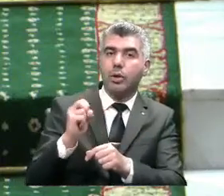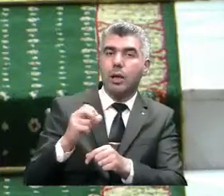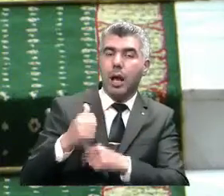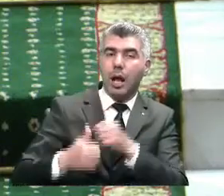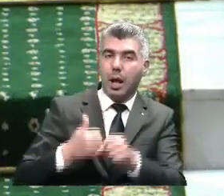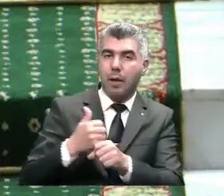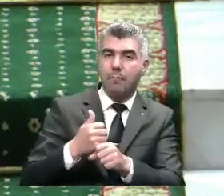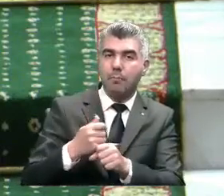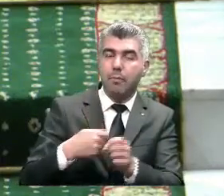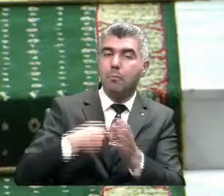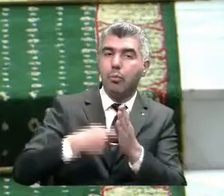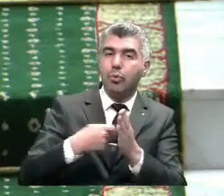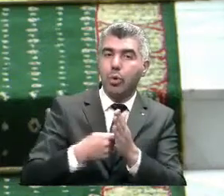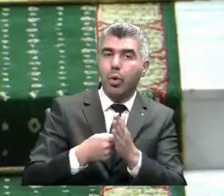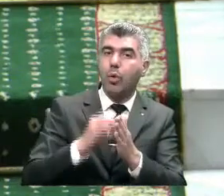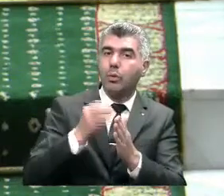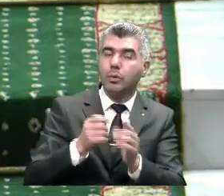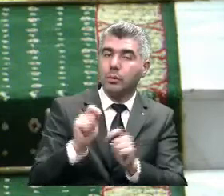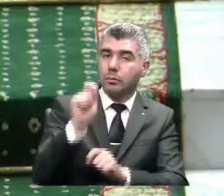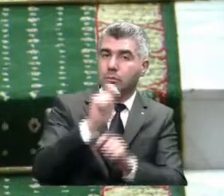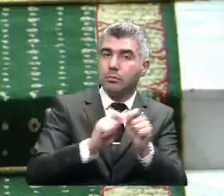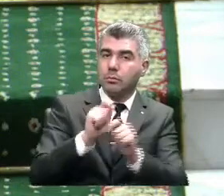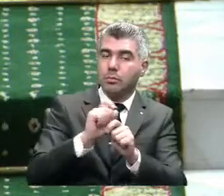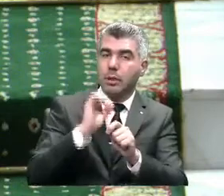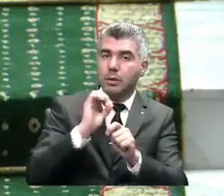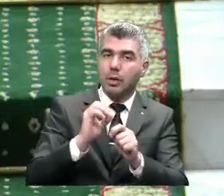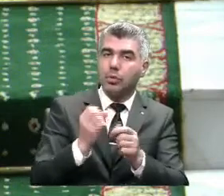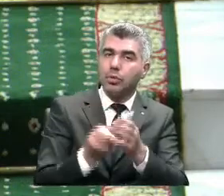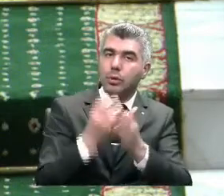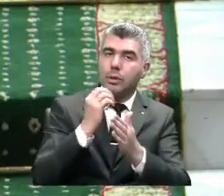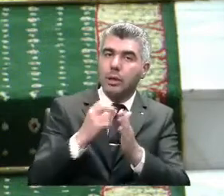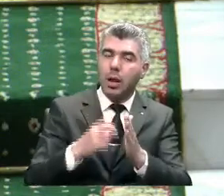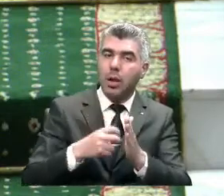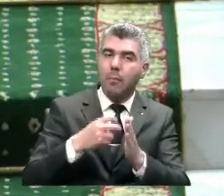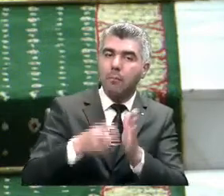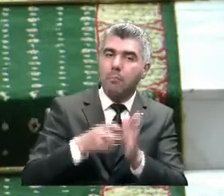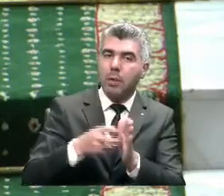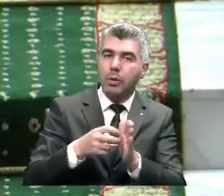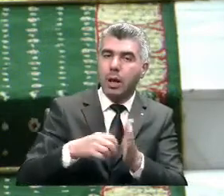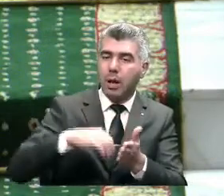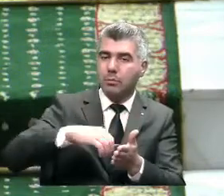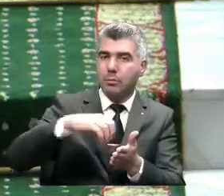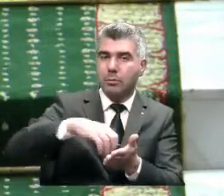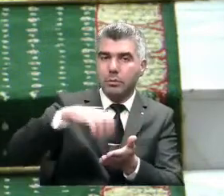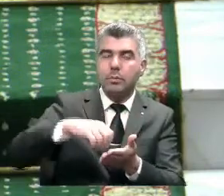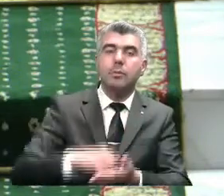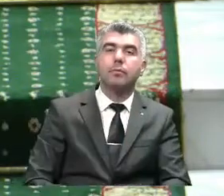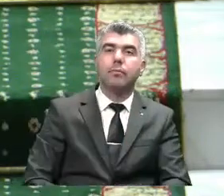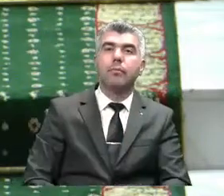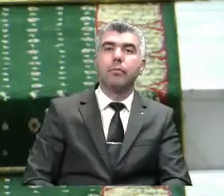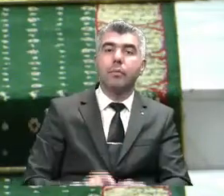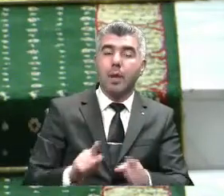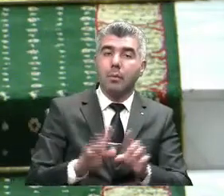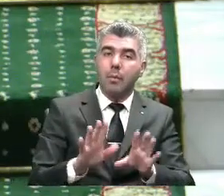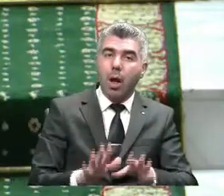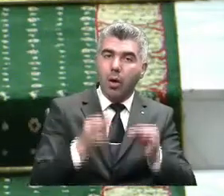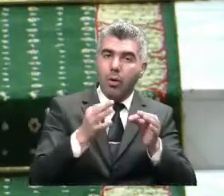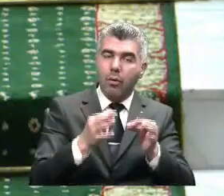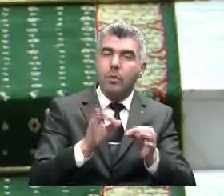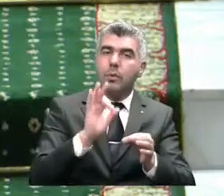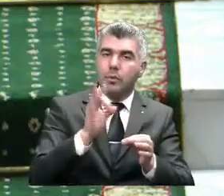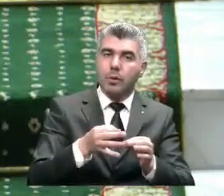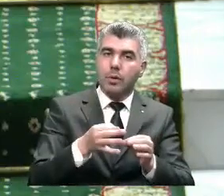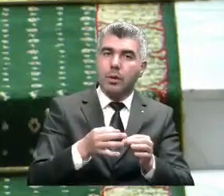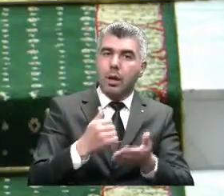من المشاريع المهيكله مكنت من تطوير وعسران قطاع السكك الحديديه ببلادنا الشيء الذي ساهم في تحسين